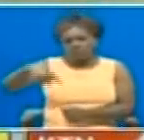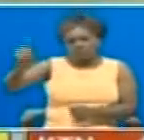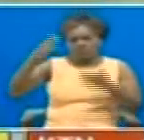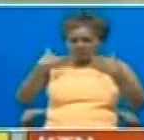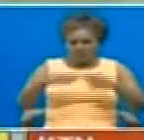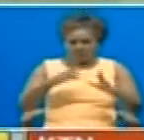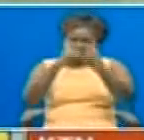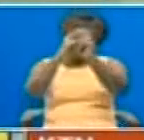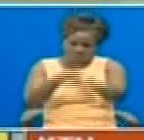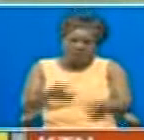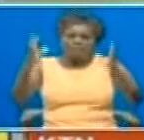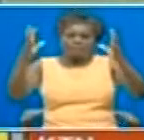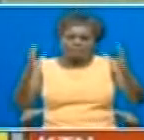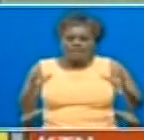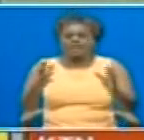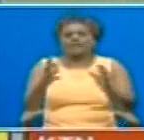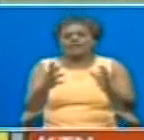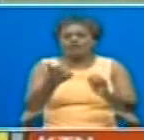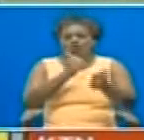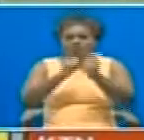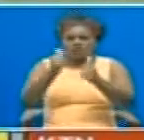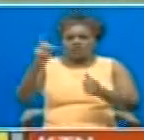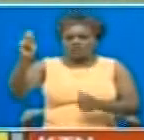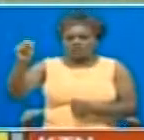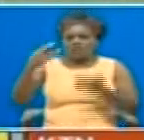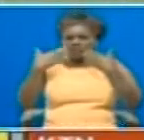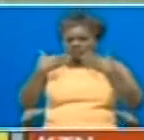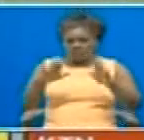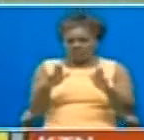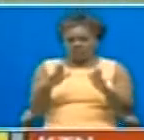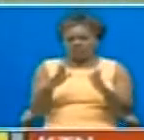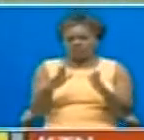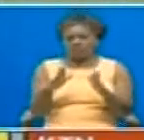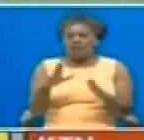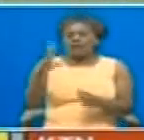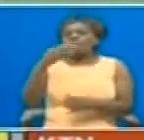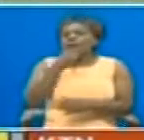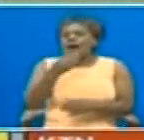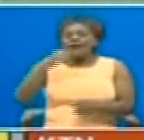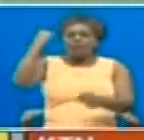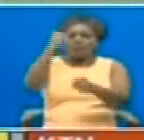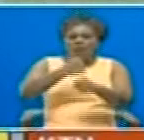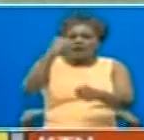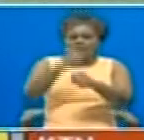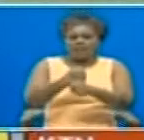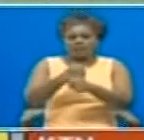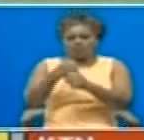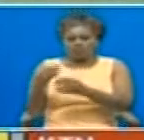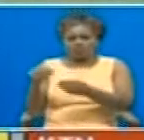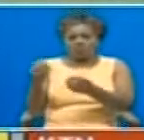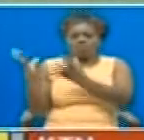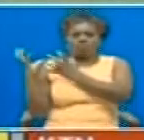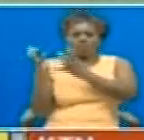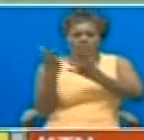wa zawadi kuu katika shindano la Burusha na KTN ambalo limekamilika. Olubwayo ambaye anafanya kazi ya kupakia mizigo katika kampuni